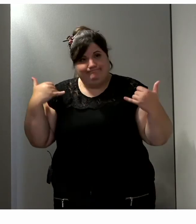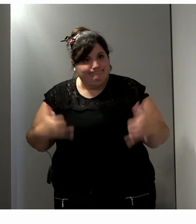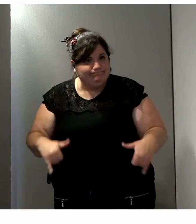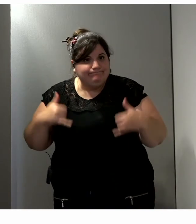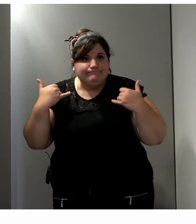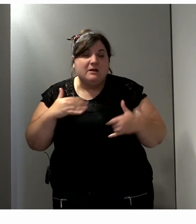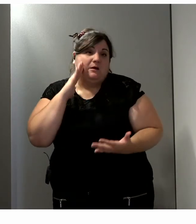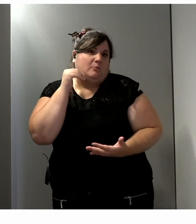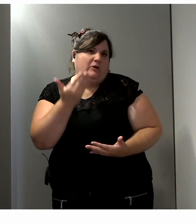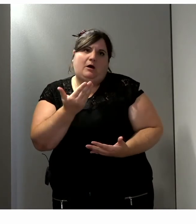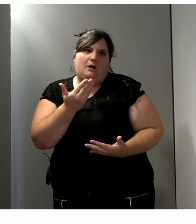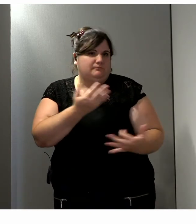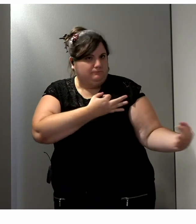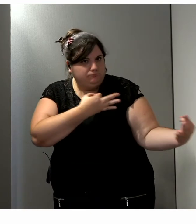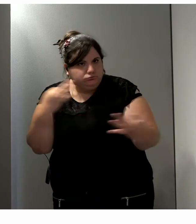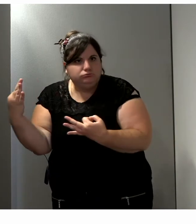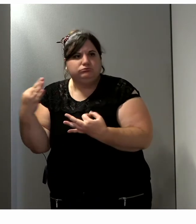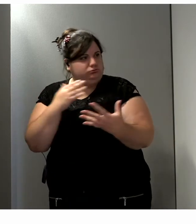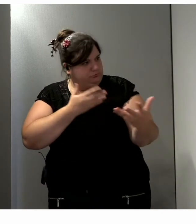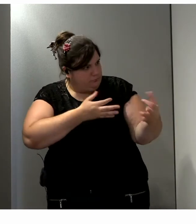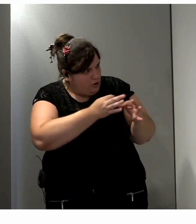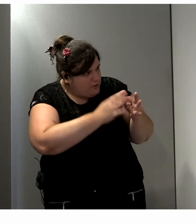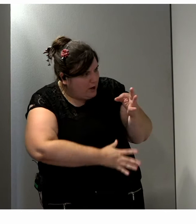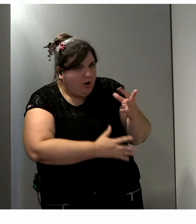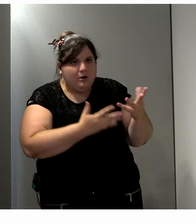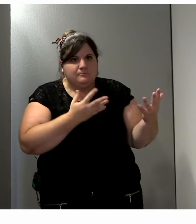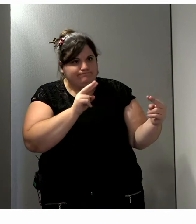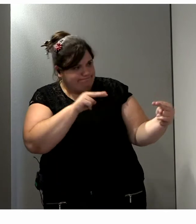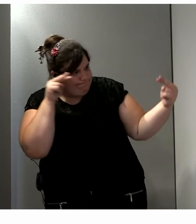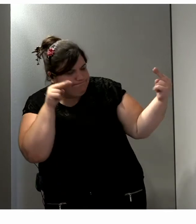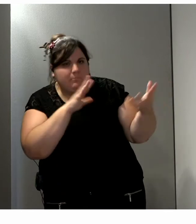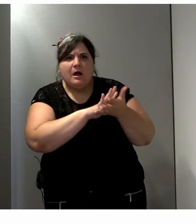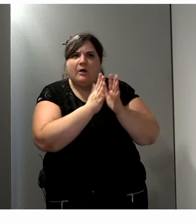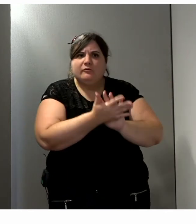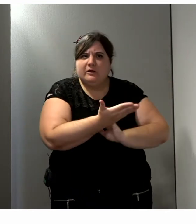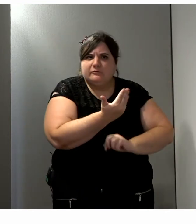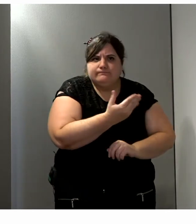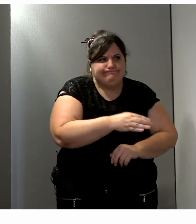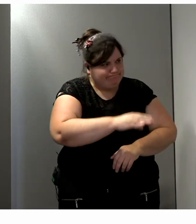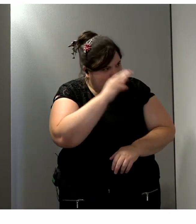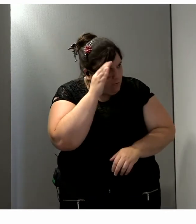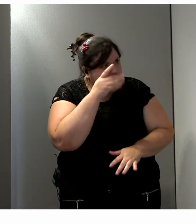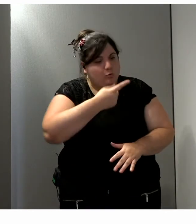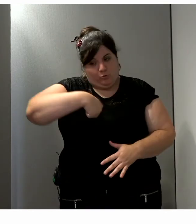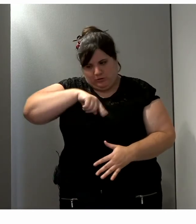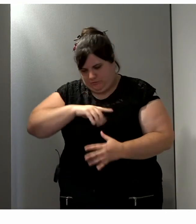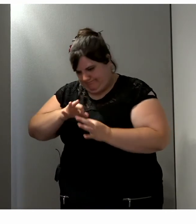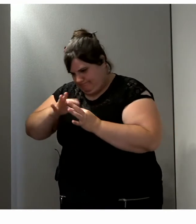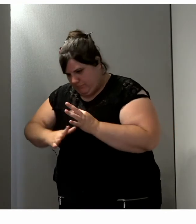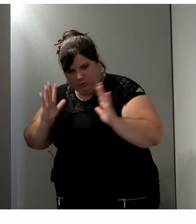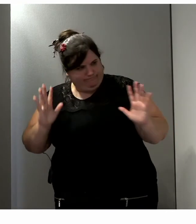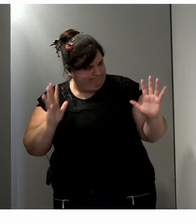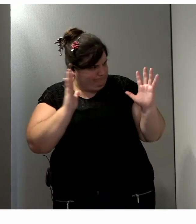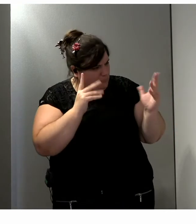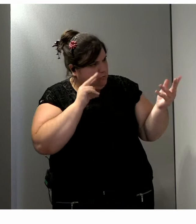d'avoir ces rendez-vous périodiques avec vous, de vous entendre, d'entendre les points de vue des associations et surtout de pouvoir venir devant les Français et prendre les